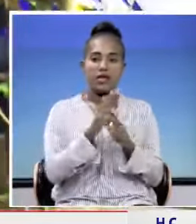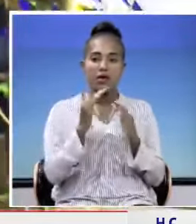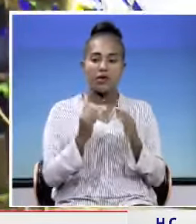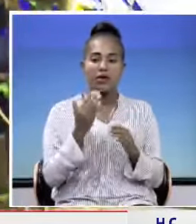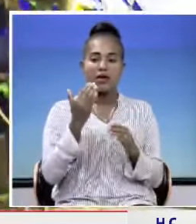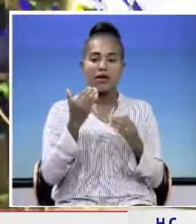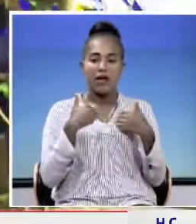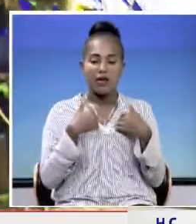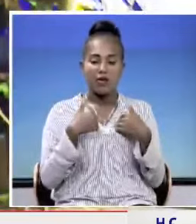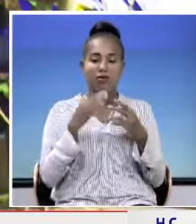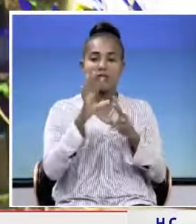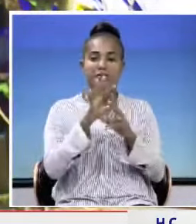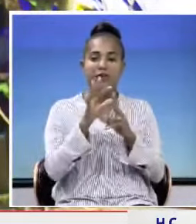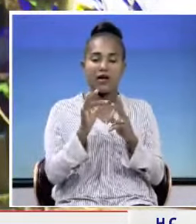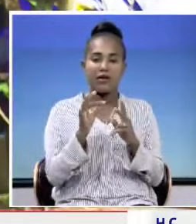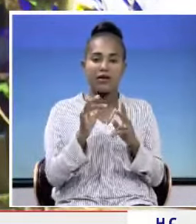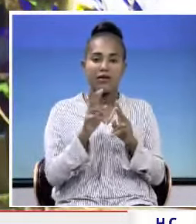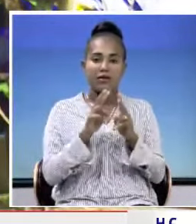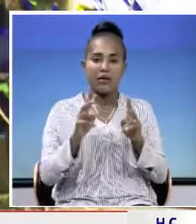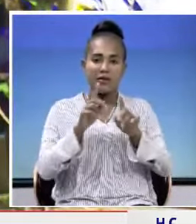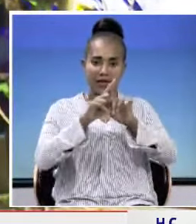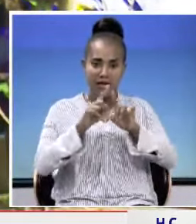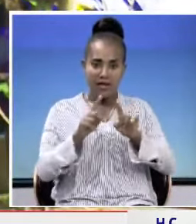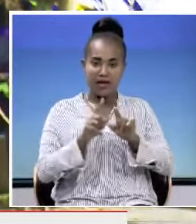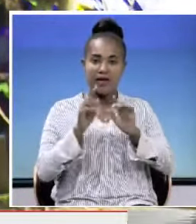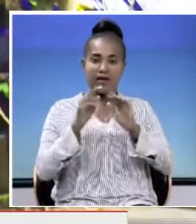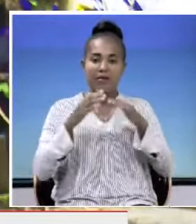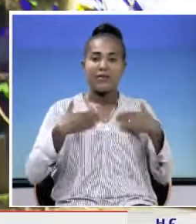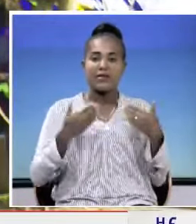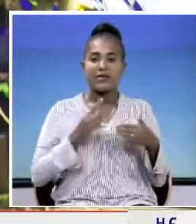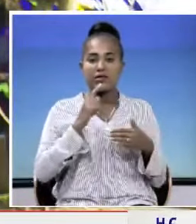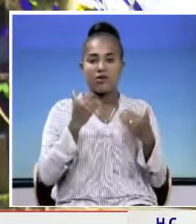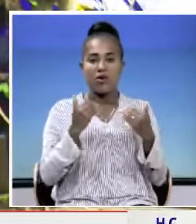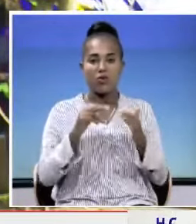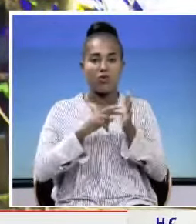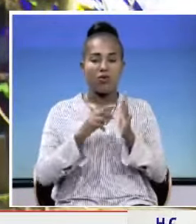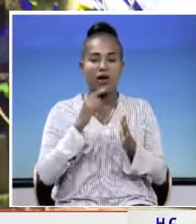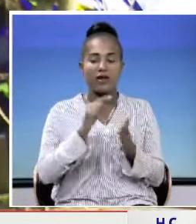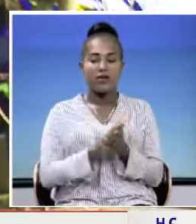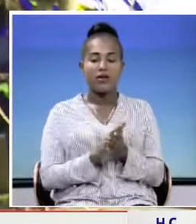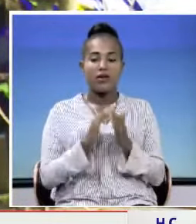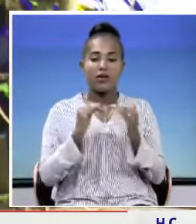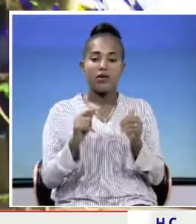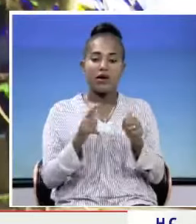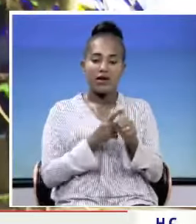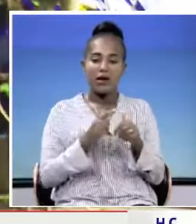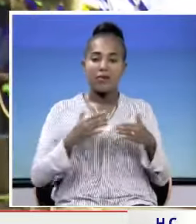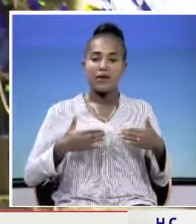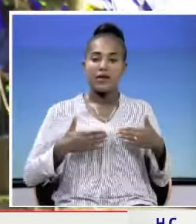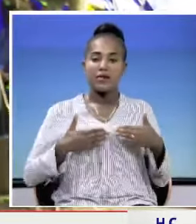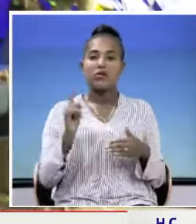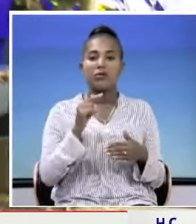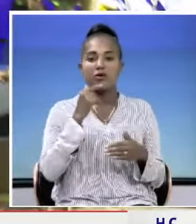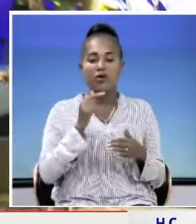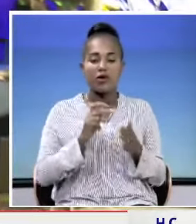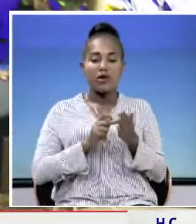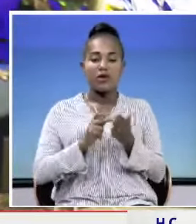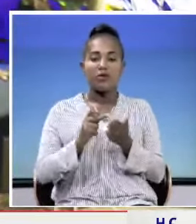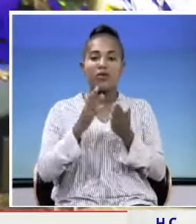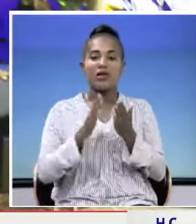የነበረ ምርጫ በጣም የተለየ የሚያስደስት ነው። ያሁኑ ማለት ነው ያሁኑ አንደኛ የሚያስደስተው ምንድነው?